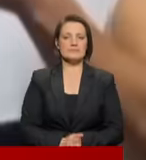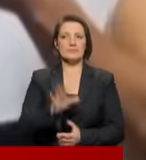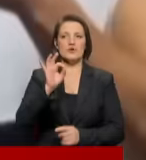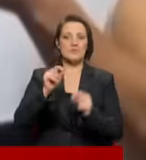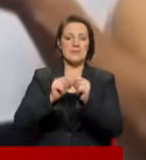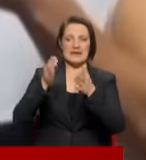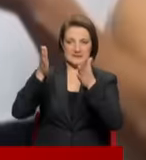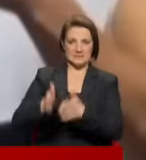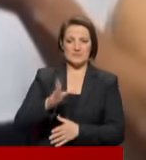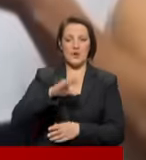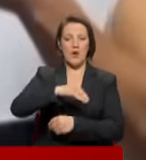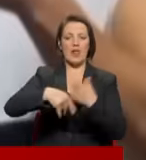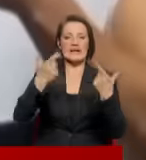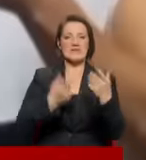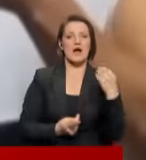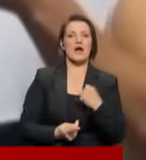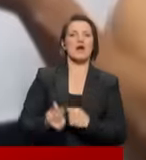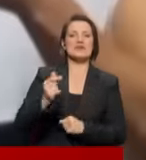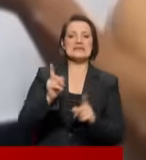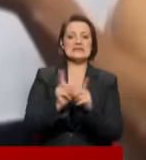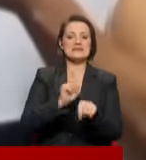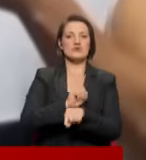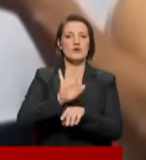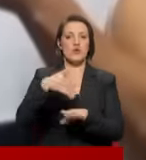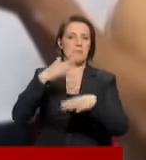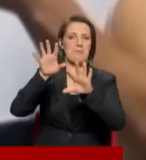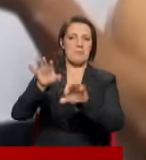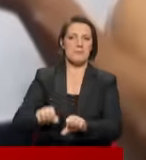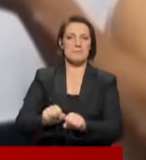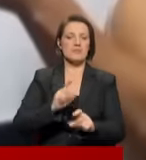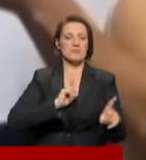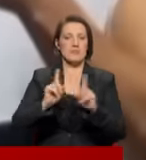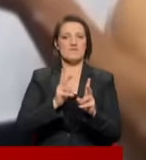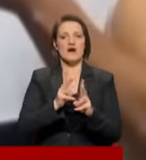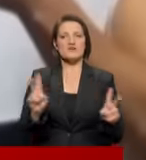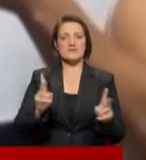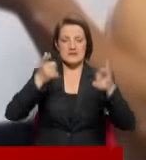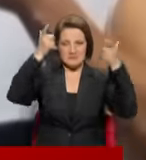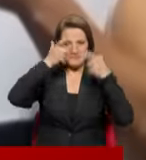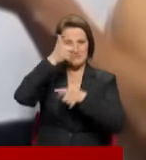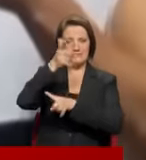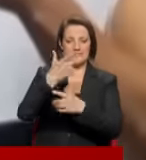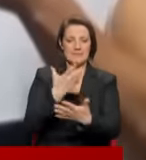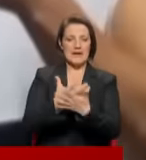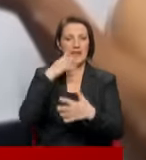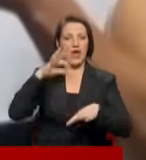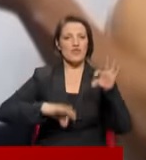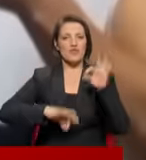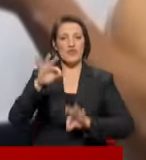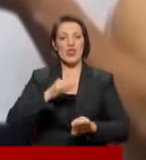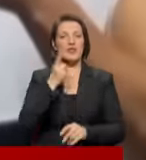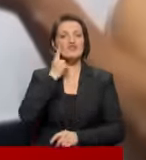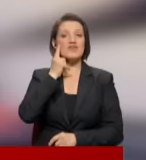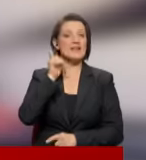Osman Berkant Keskin olay yerinden kaçtı. Kısa süre sonra yakalandı. Dava açıldı. Kask kamerasının kayıtları incelendi.